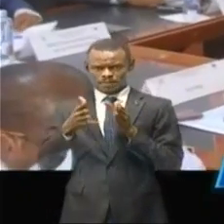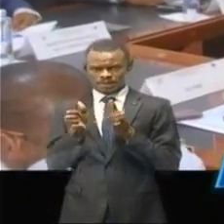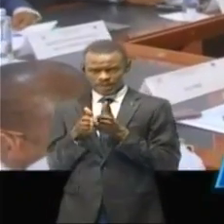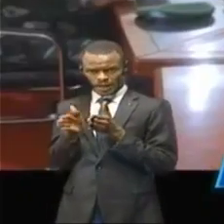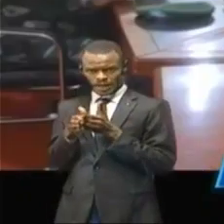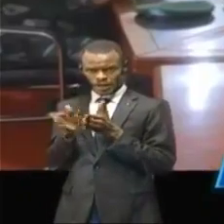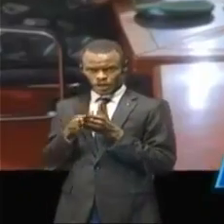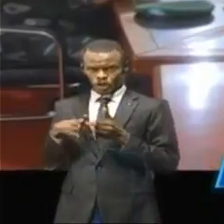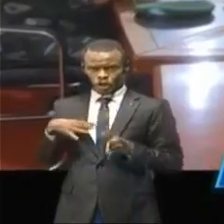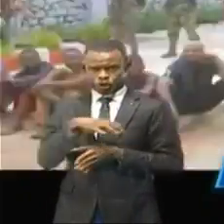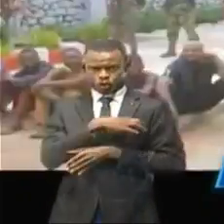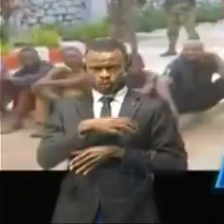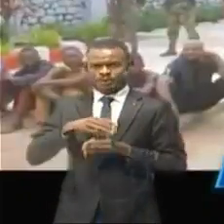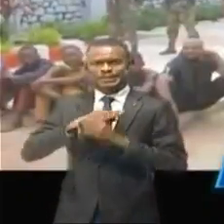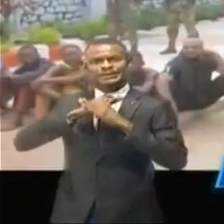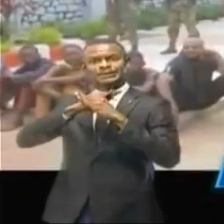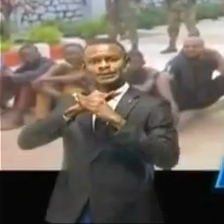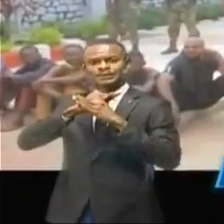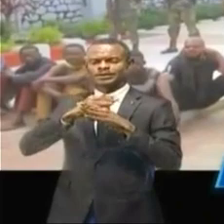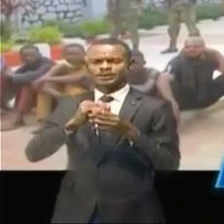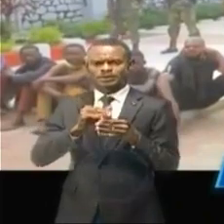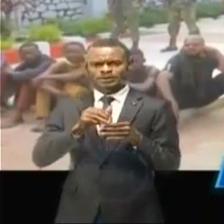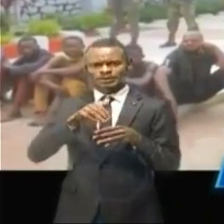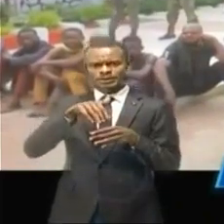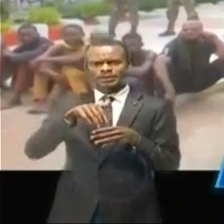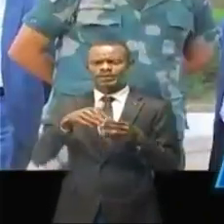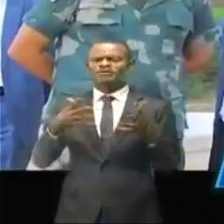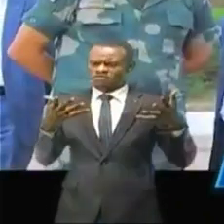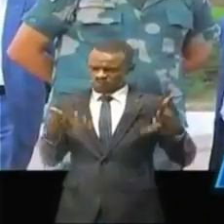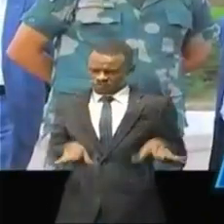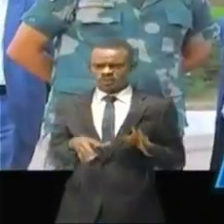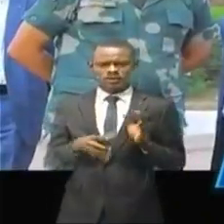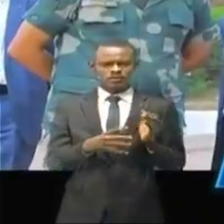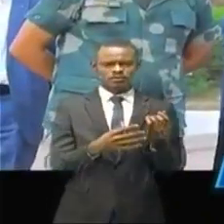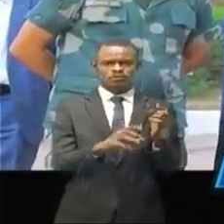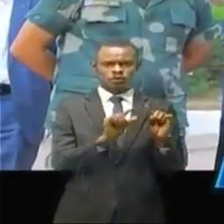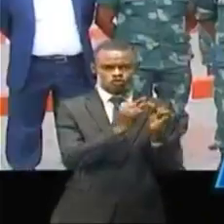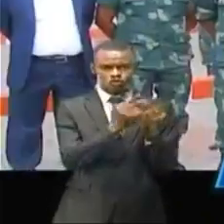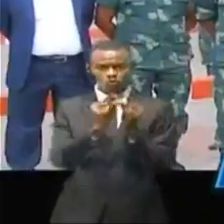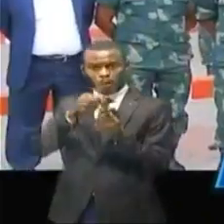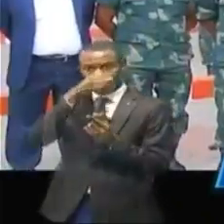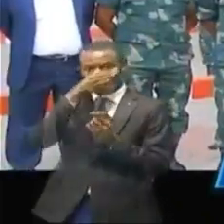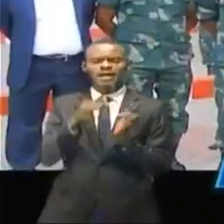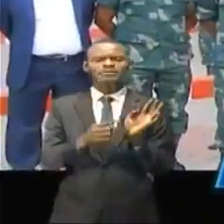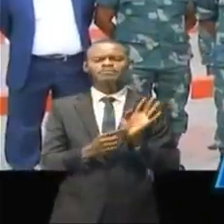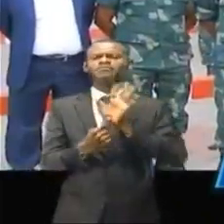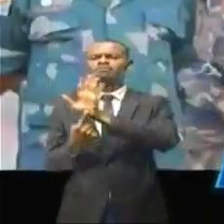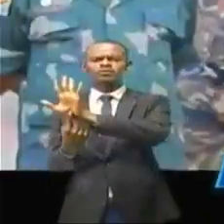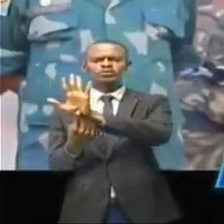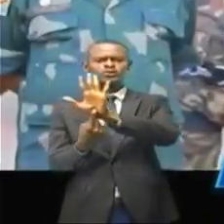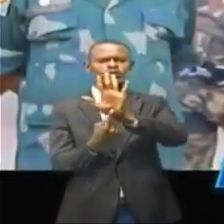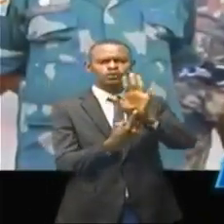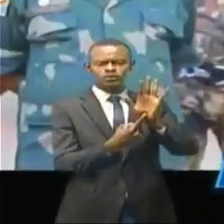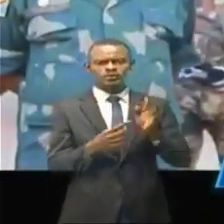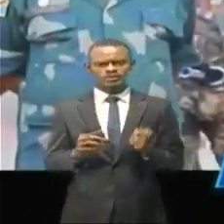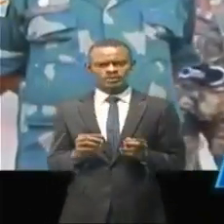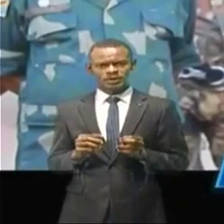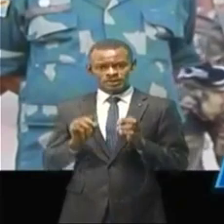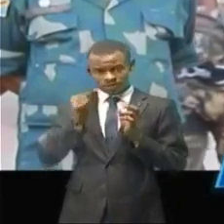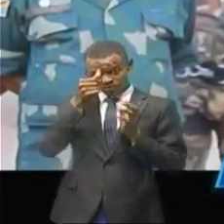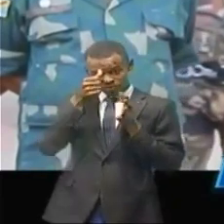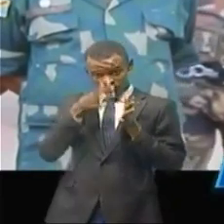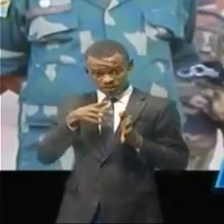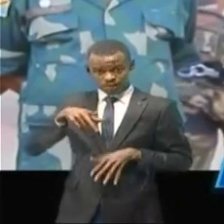sécurité tenue ce mardi, que ces malfrats ont été présentés au nom des membres du comité provincial de sécurité. Le patron de